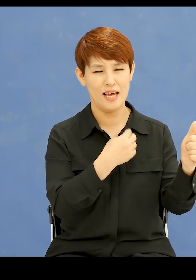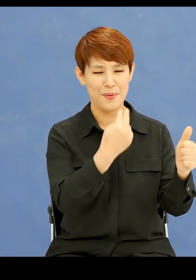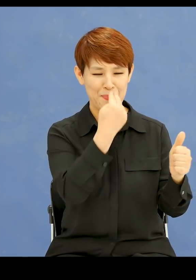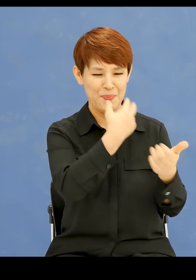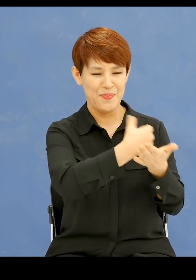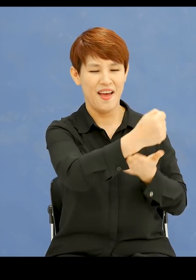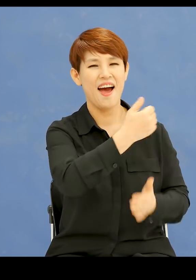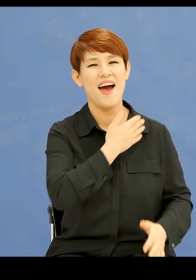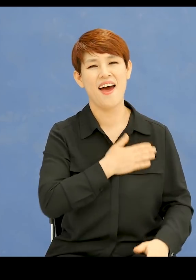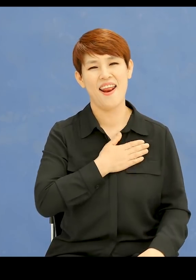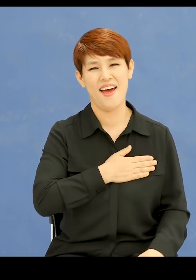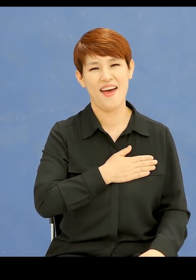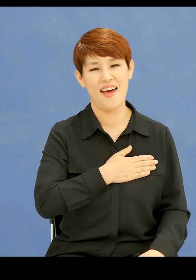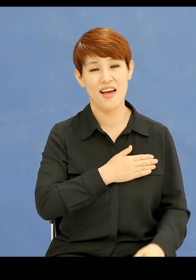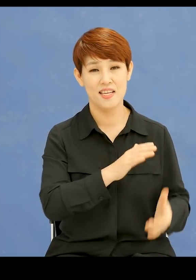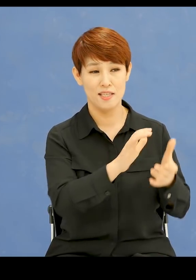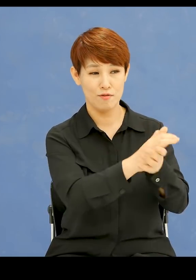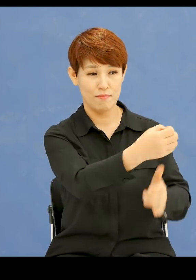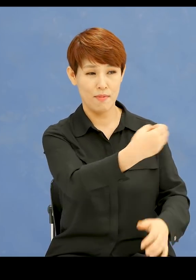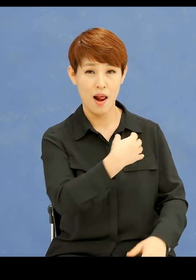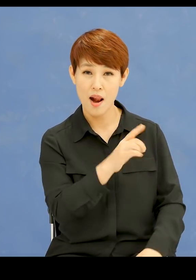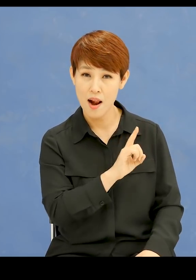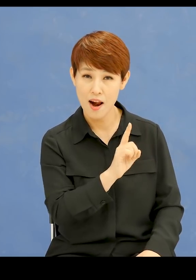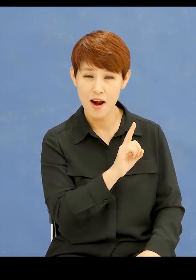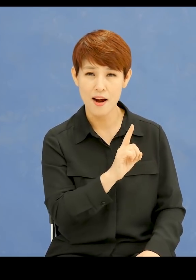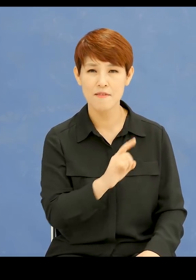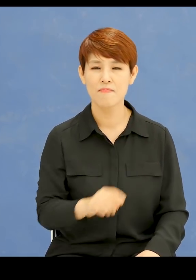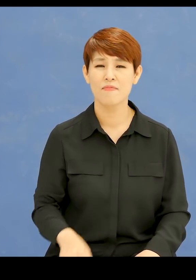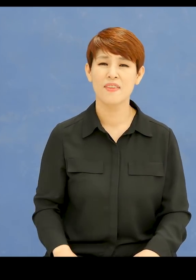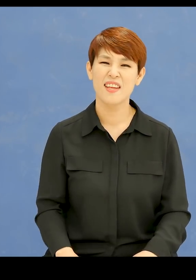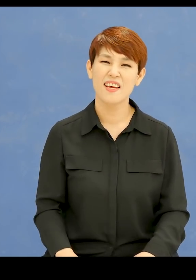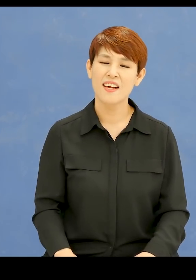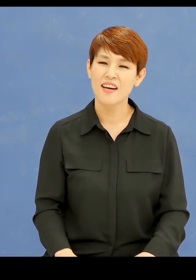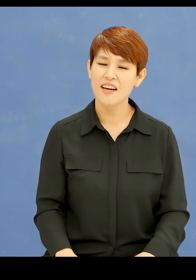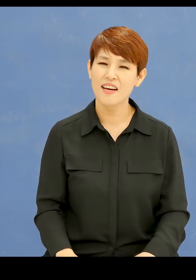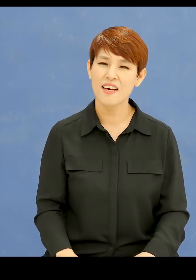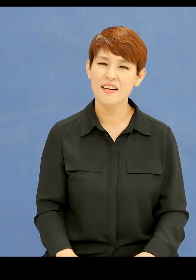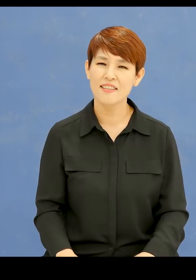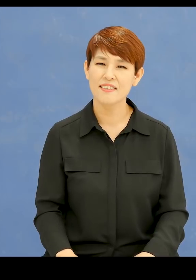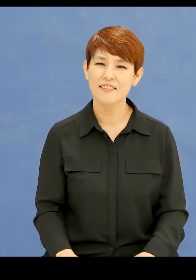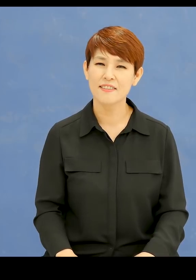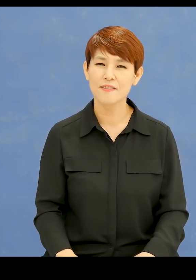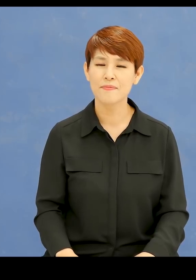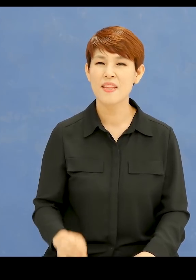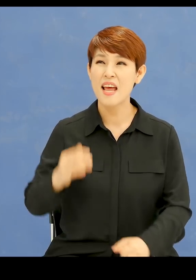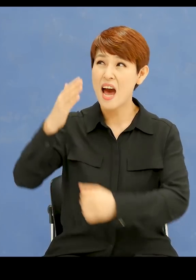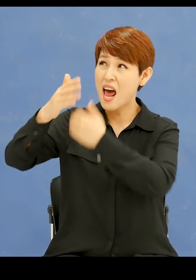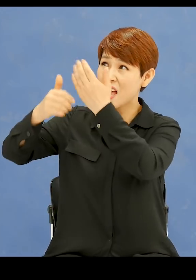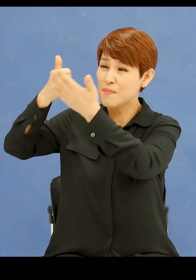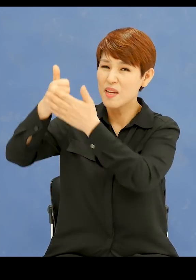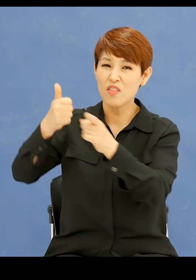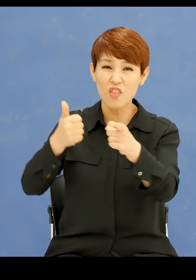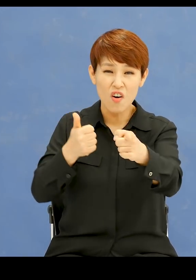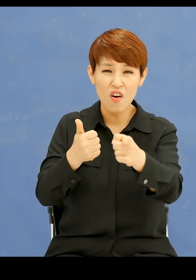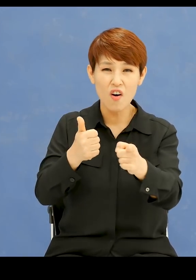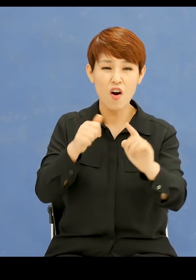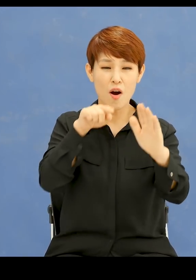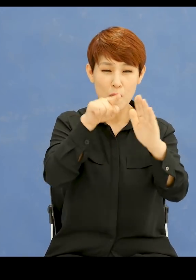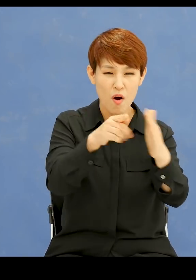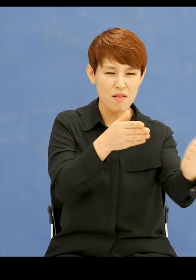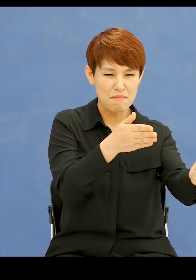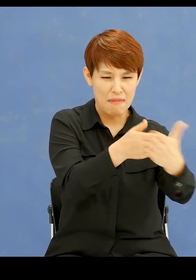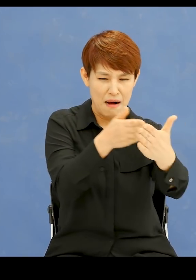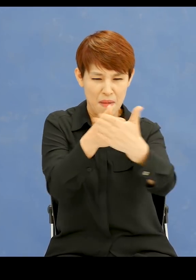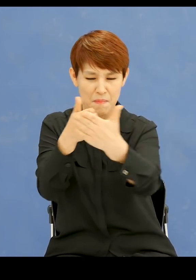네. 근데 그 친구가 그런 얘기를 합니다. 하나님이 제 길을 참 많이 막으셨다. 예, 어떤 부분에 예.